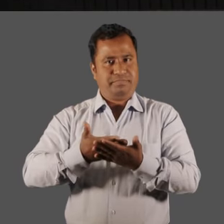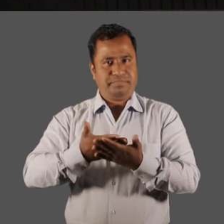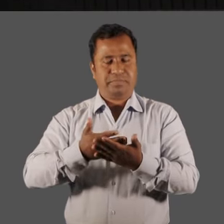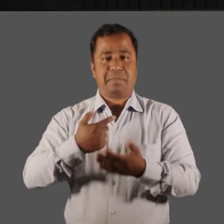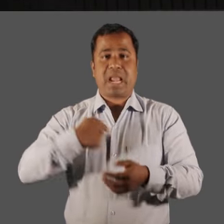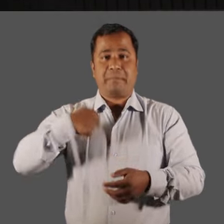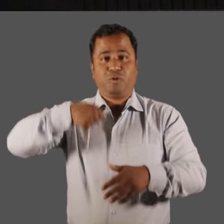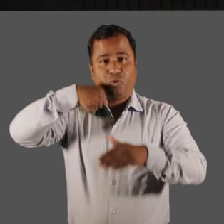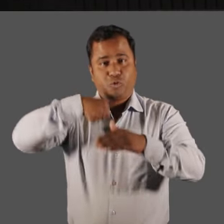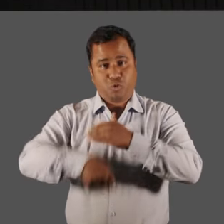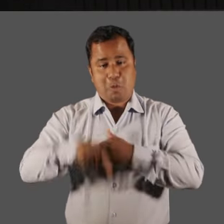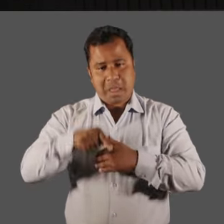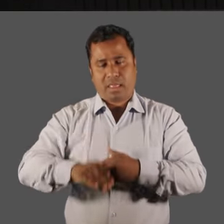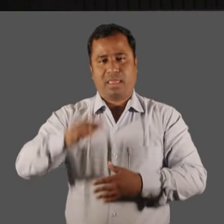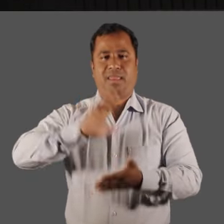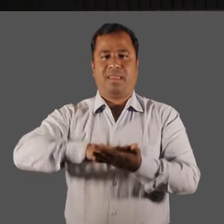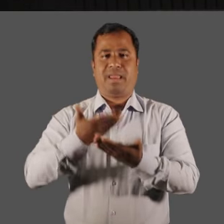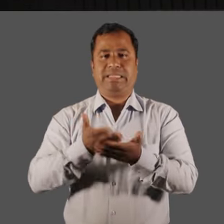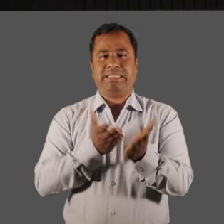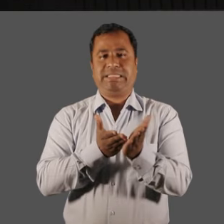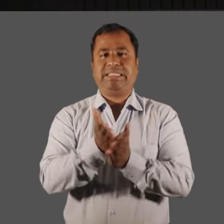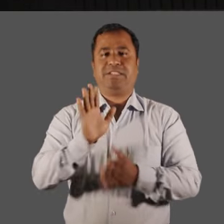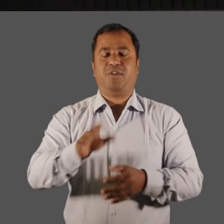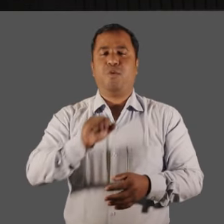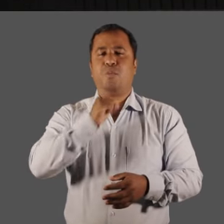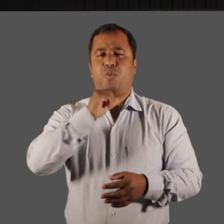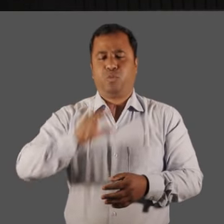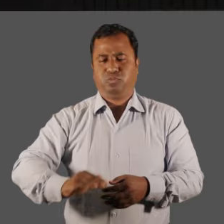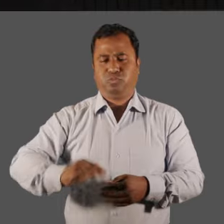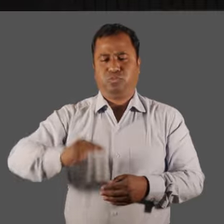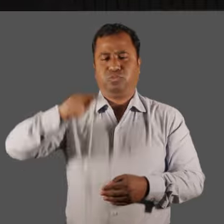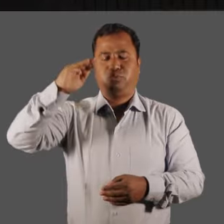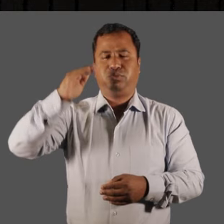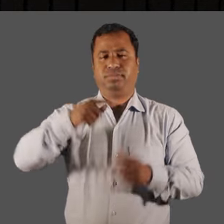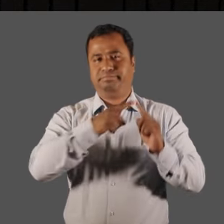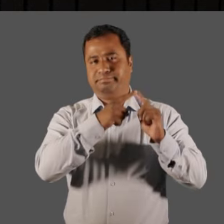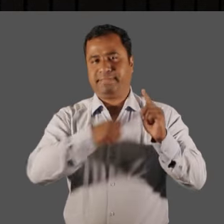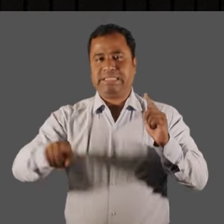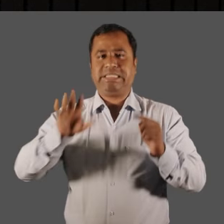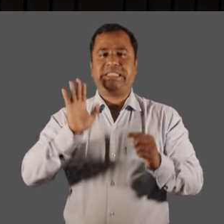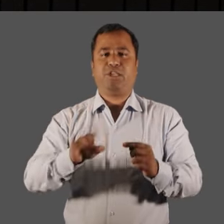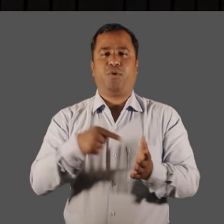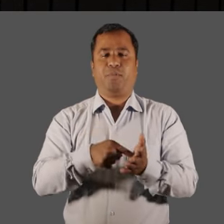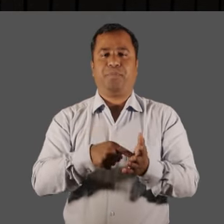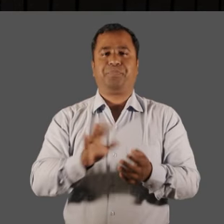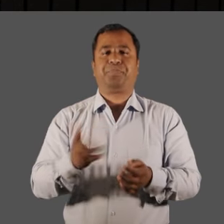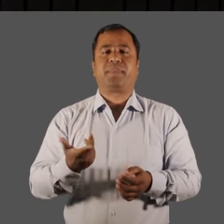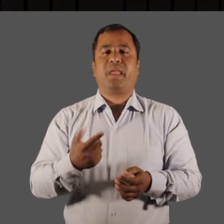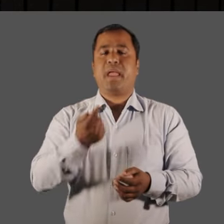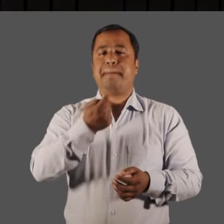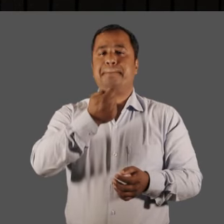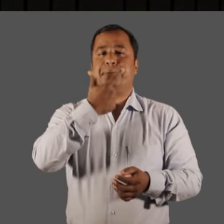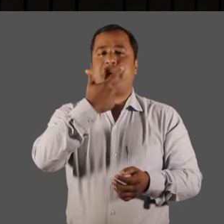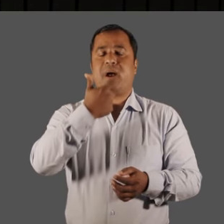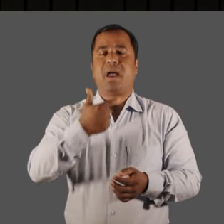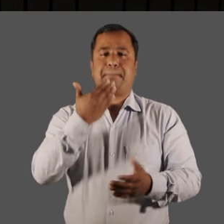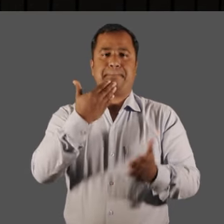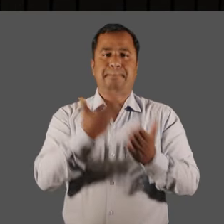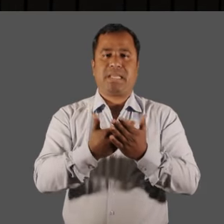জন্মগত ইন্টারপ্রেটার বলা যায়। বেড়ে ওঠার একদম ছোট বয়স থেকে আমাকে করতে হয়েছে। ওই যে বললাম তাদের এক ধরনের নির্ভরশীলতা তৈরি হয়েছে